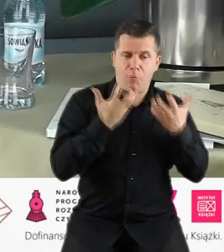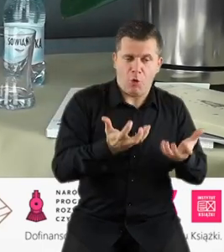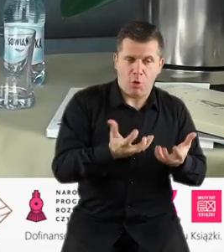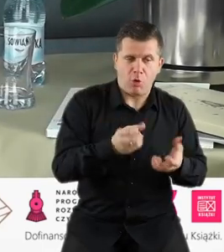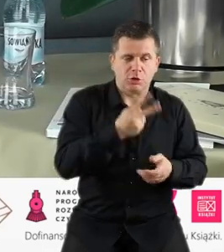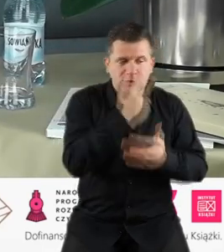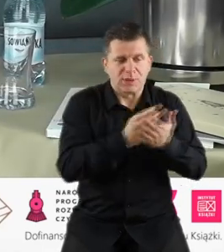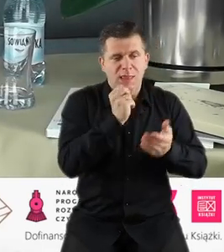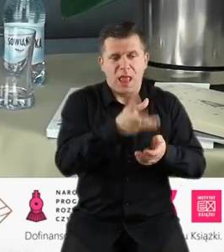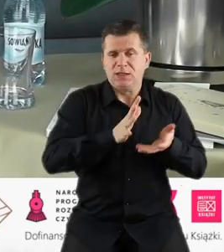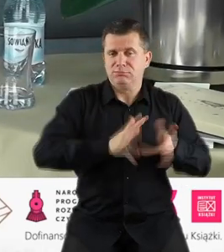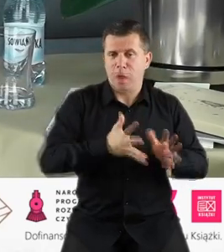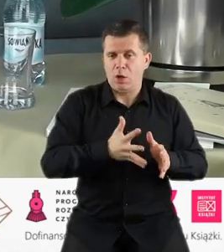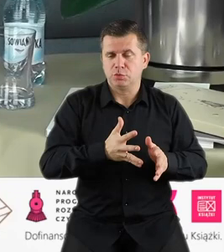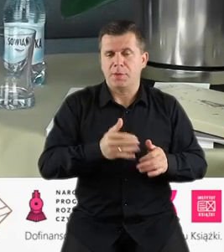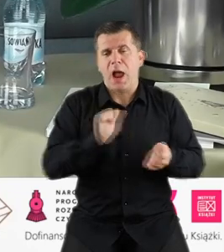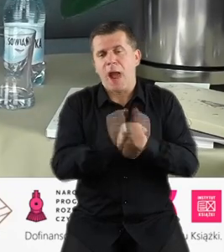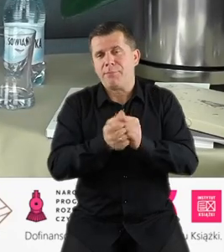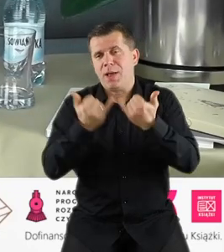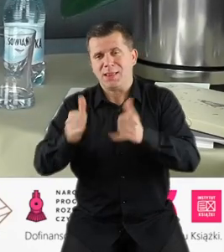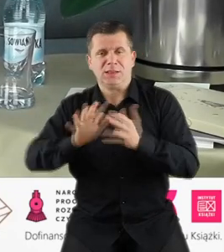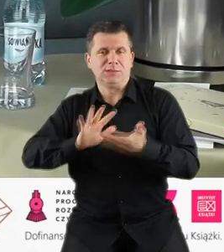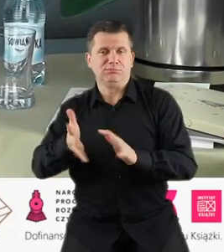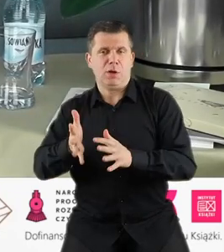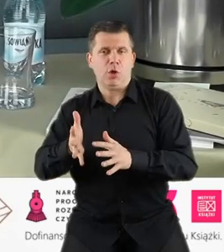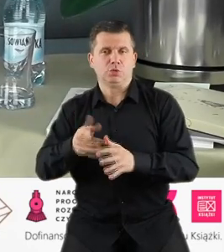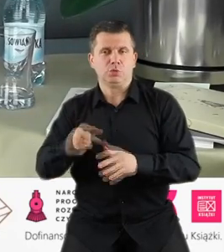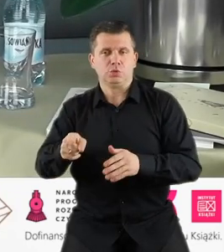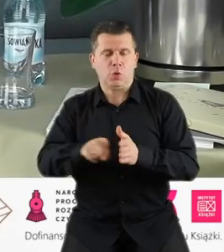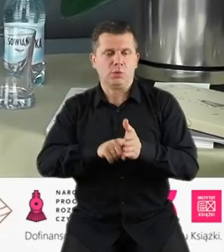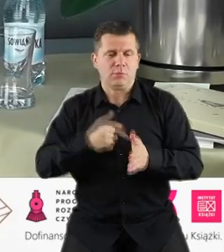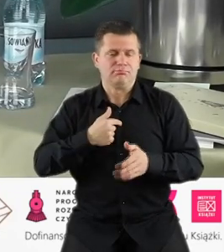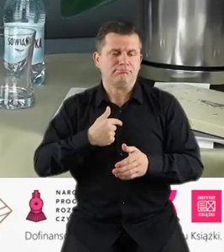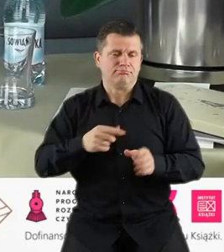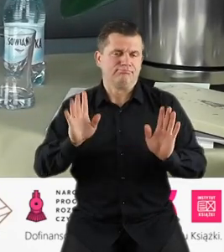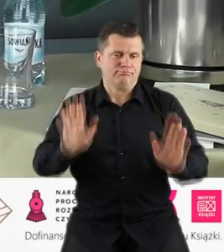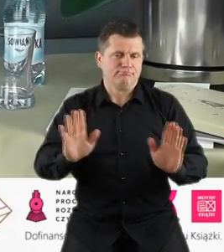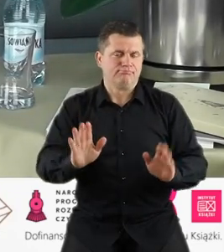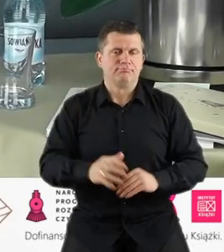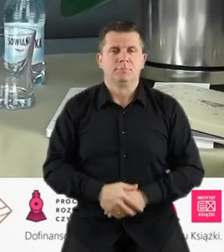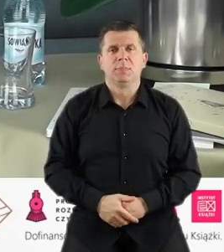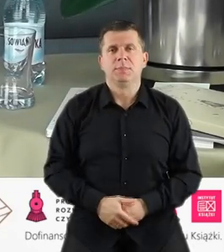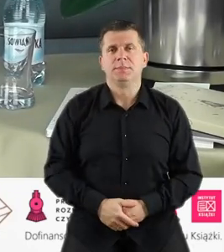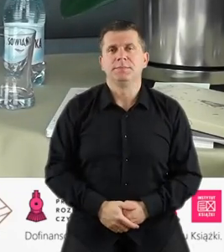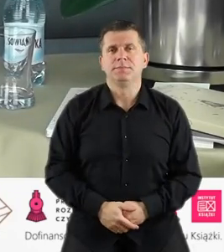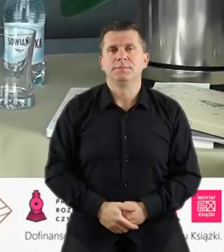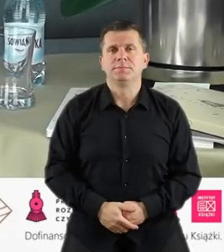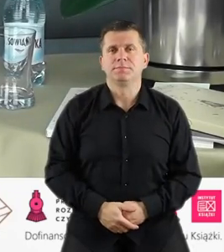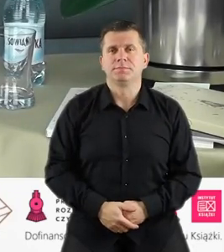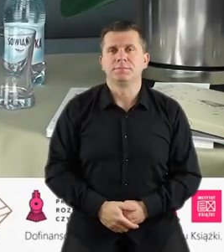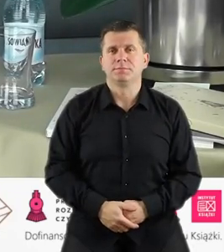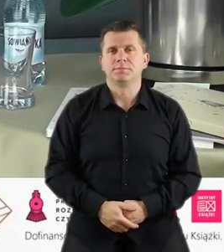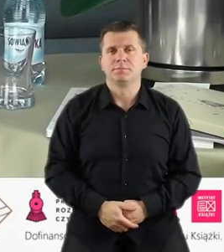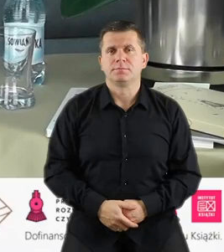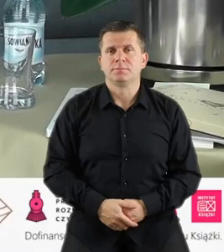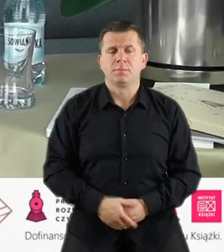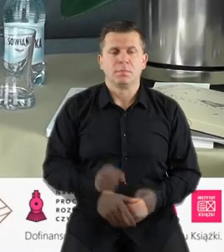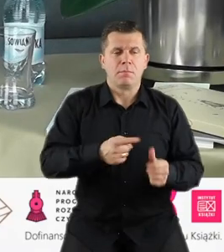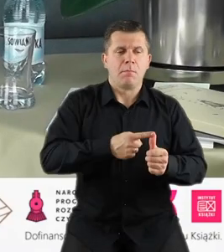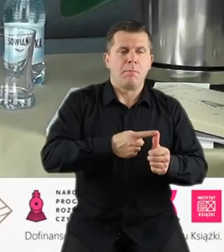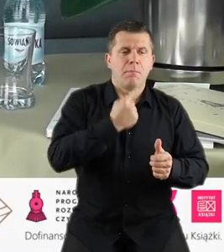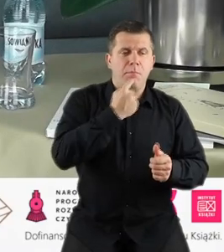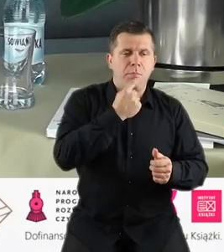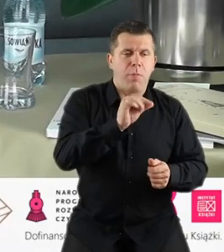czytam tak. Mam ochotę, czytam inaczej. I to jest dla mnie nobilitacja. Nie? Nie wartościuję. Powieść